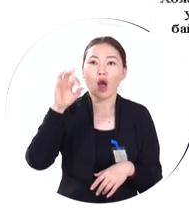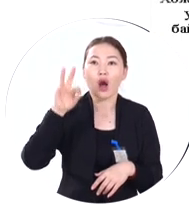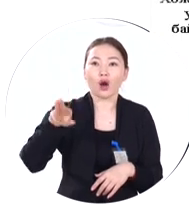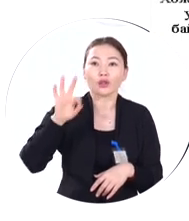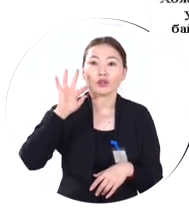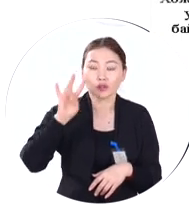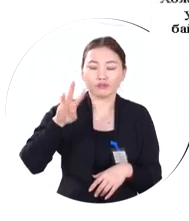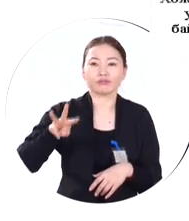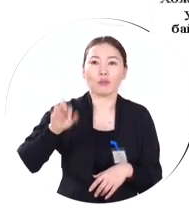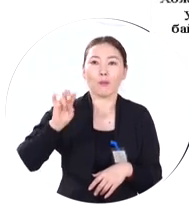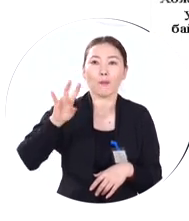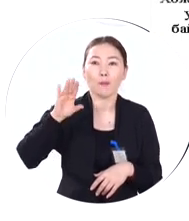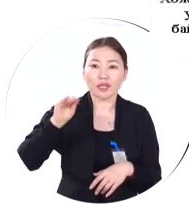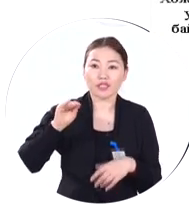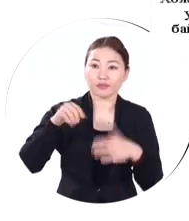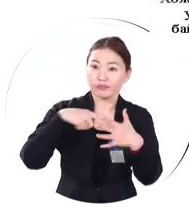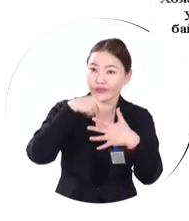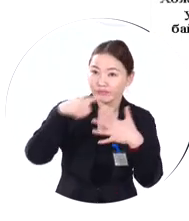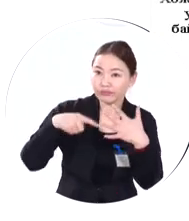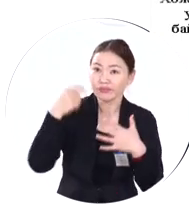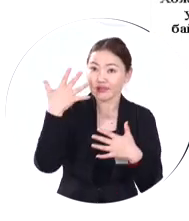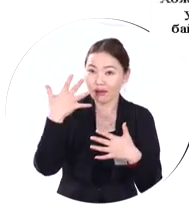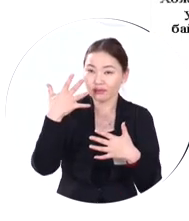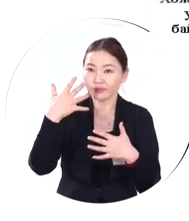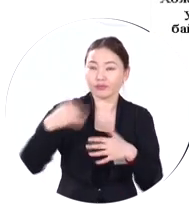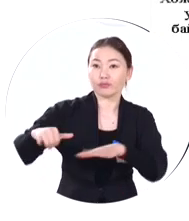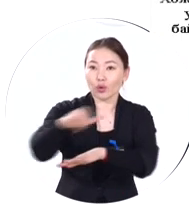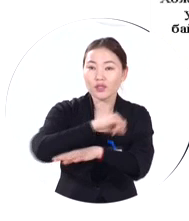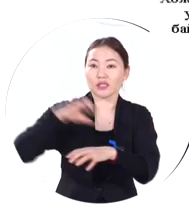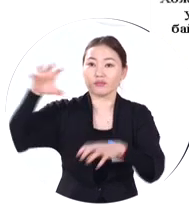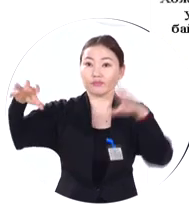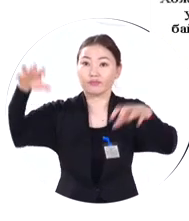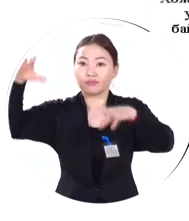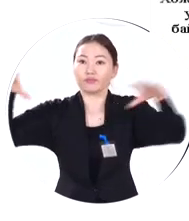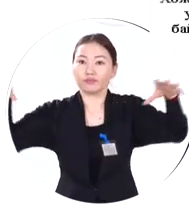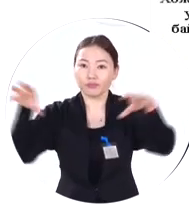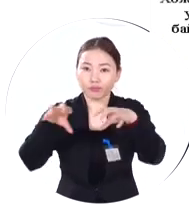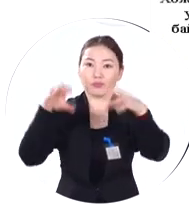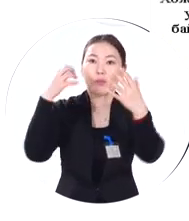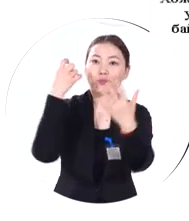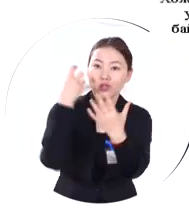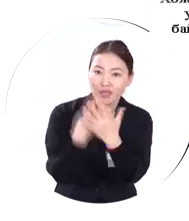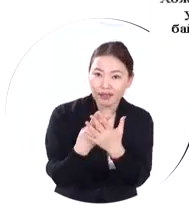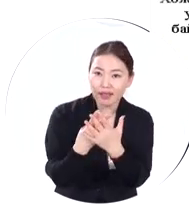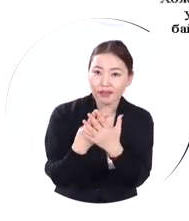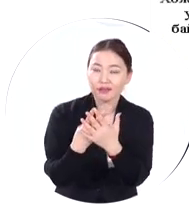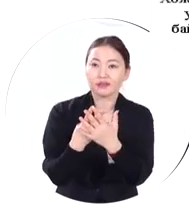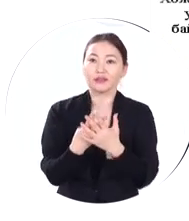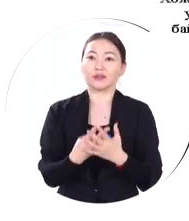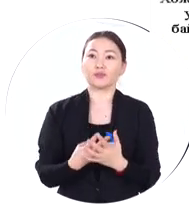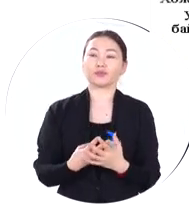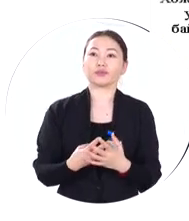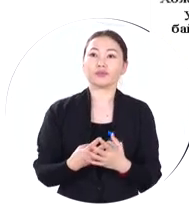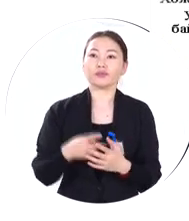нэгтгэж 14.7 сая км квадрат газар нутагтай их гүрнийг байгуулав. Гэсэн хэдий ч 20-р